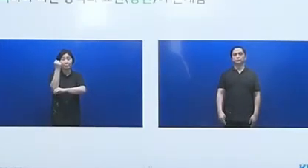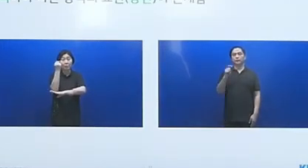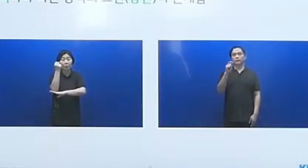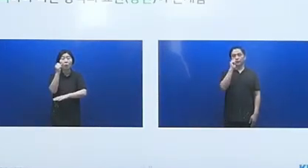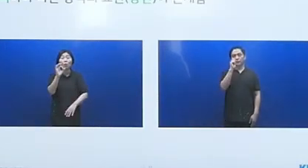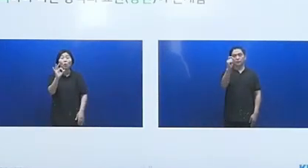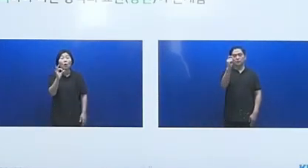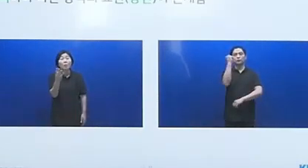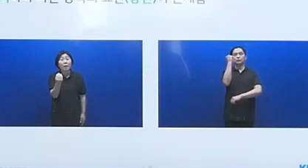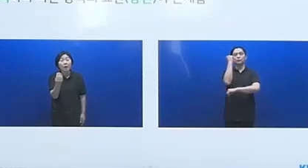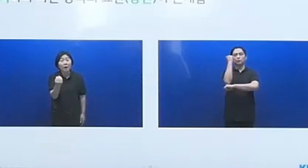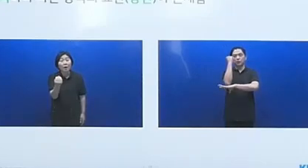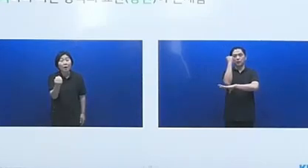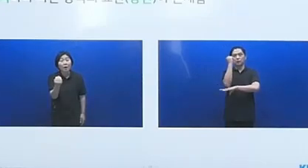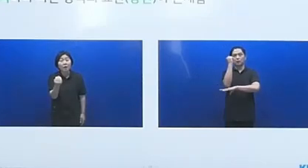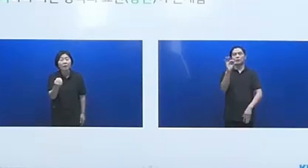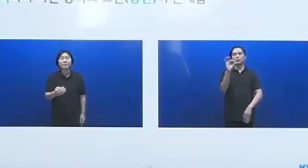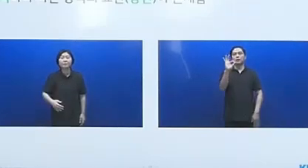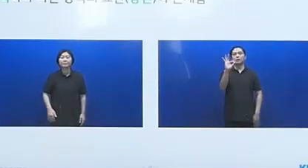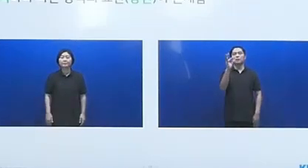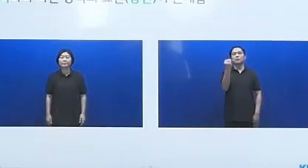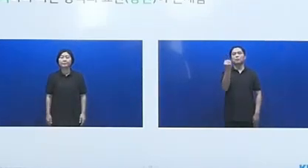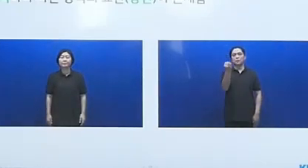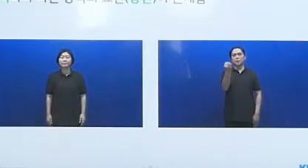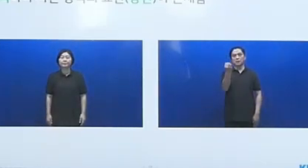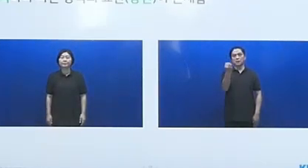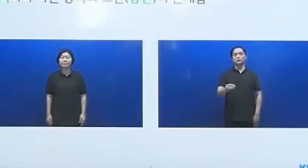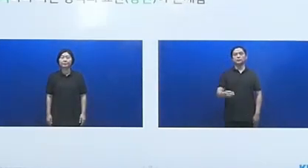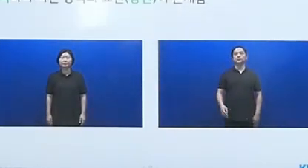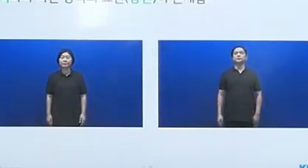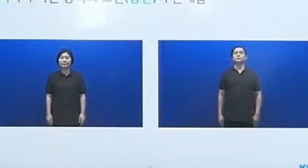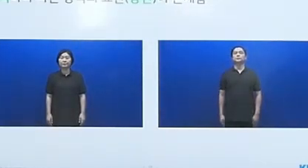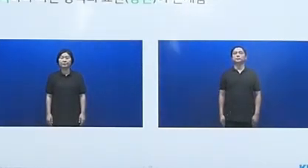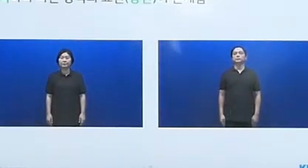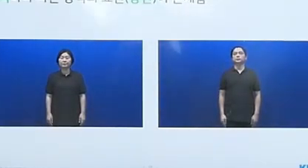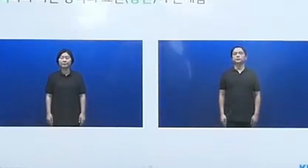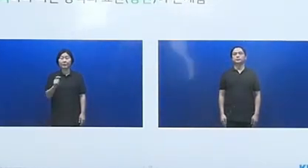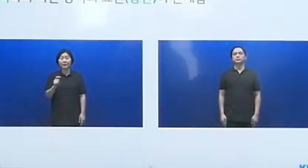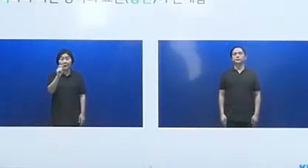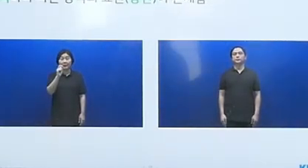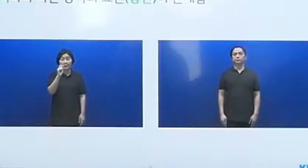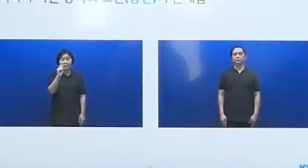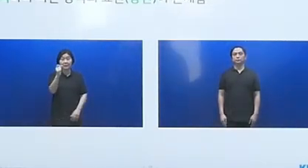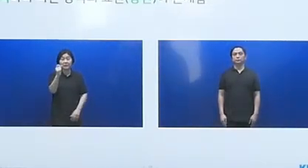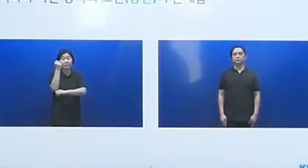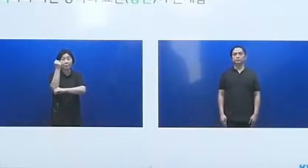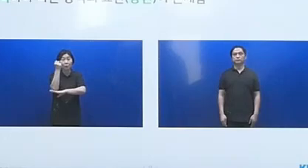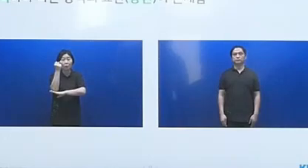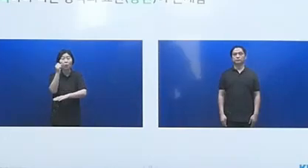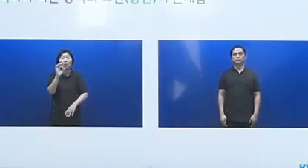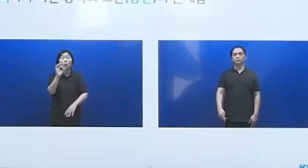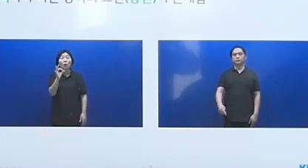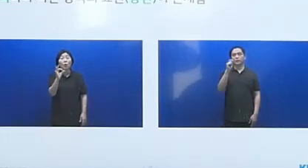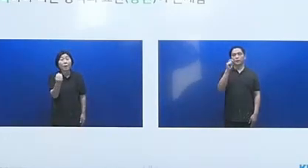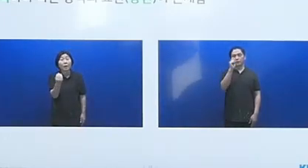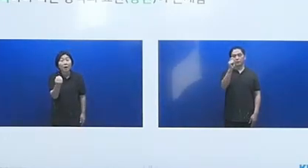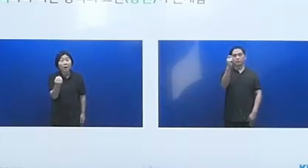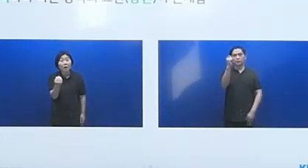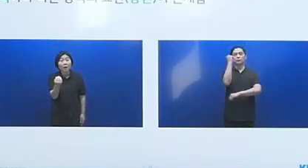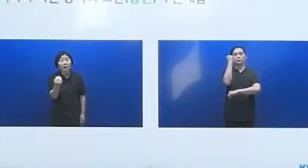점입니다. 예를 들어서 이제 병원이라는 한국어 단어를 수어로 표현을 할 때는 정말 다양한 표현들이 가능한데요.